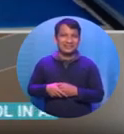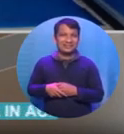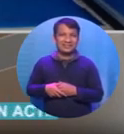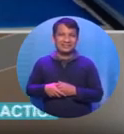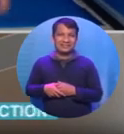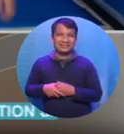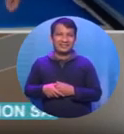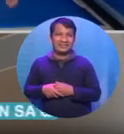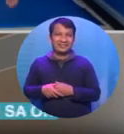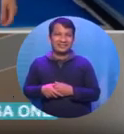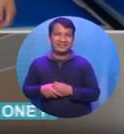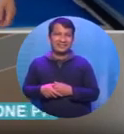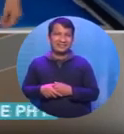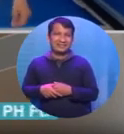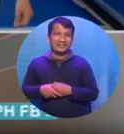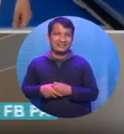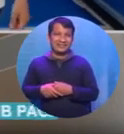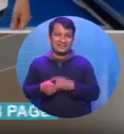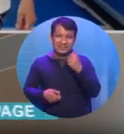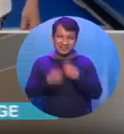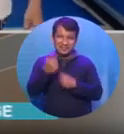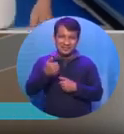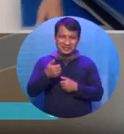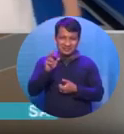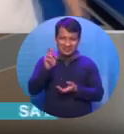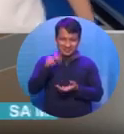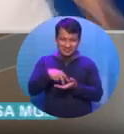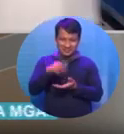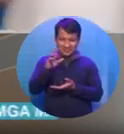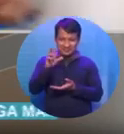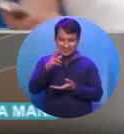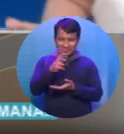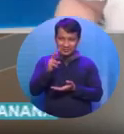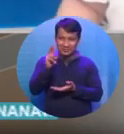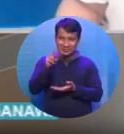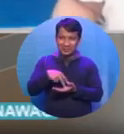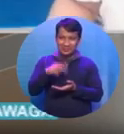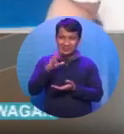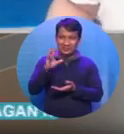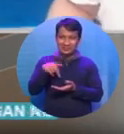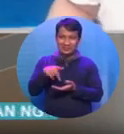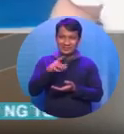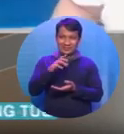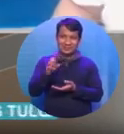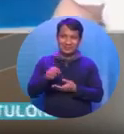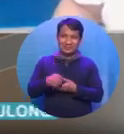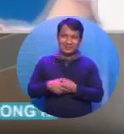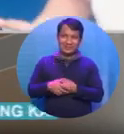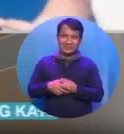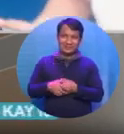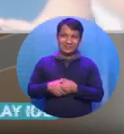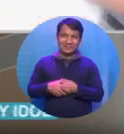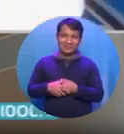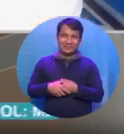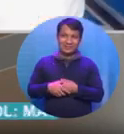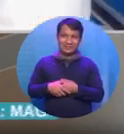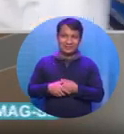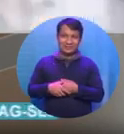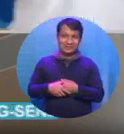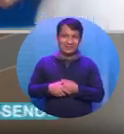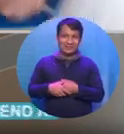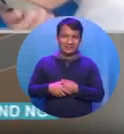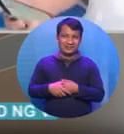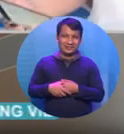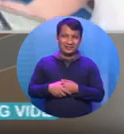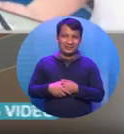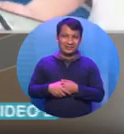Nanay, para makapagmigay naman kami ng ano load, 2,500 peso cellphone load. Sige, sir. Tutubukan ko po, sir.